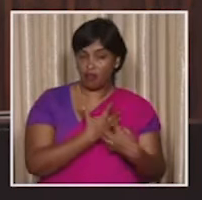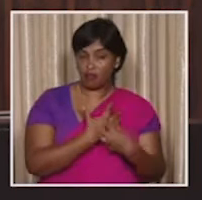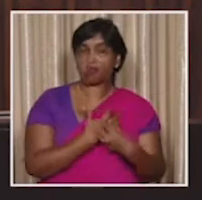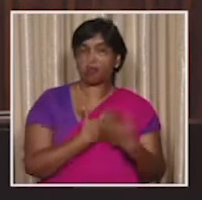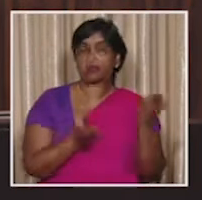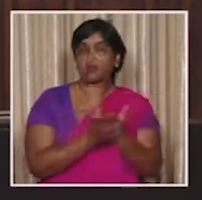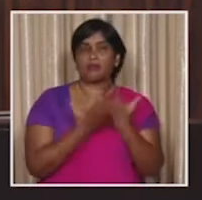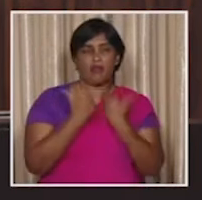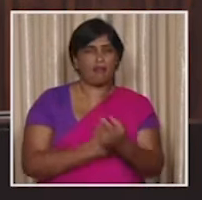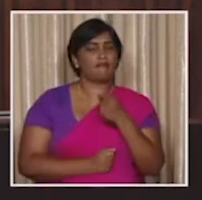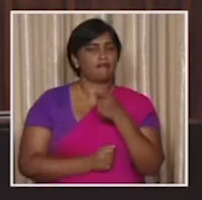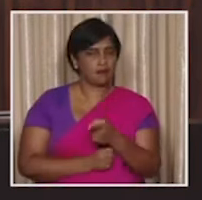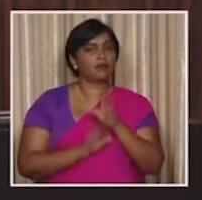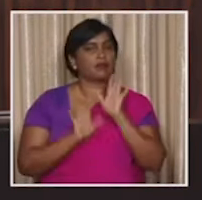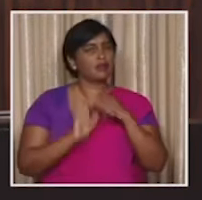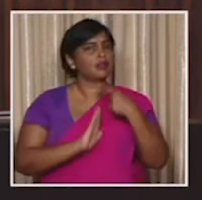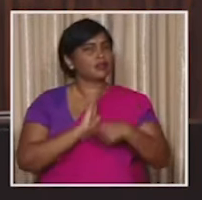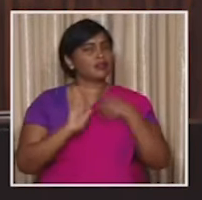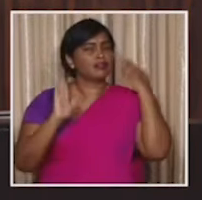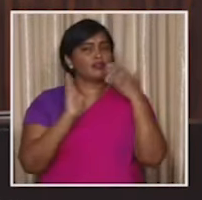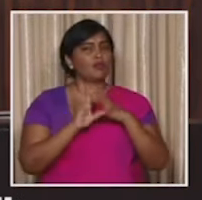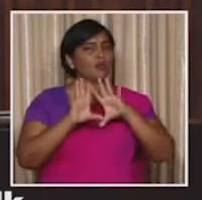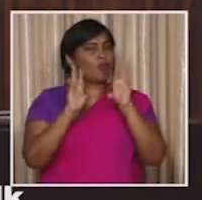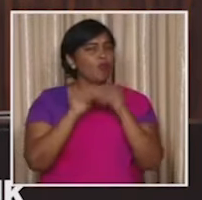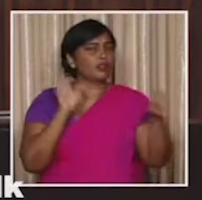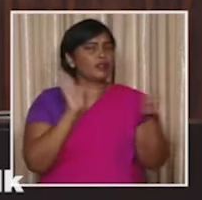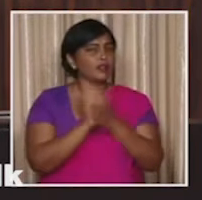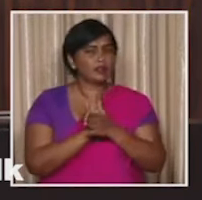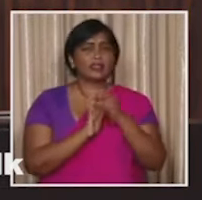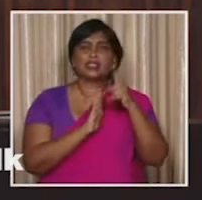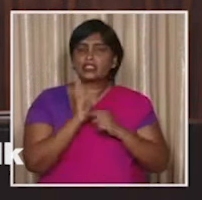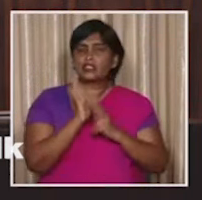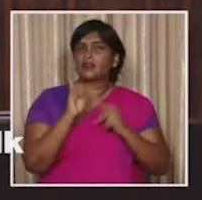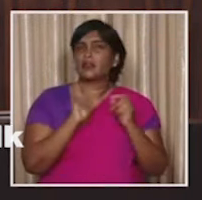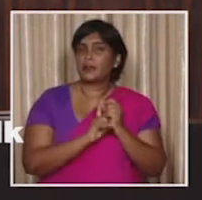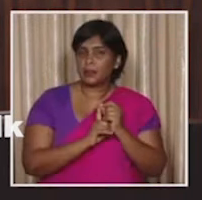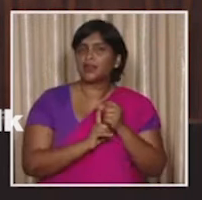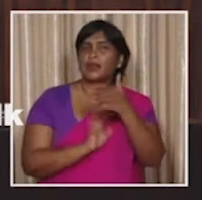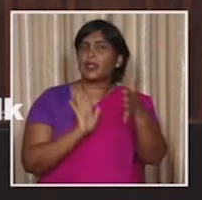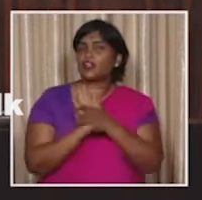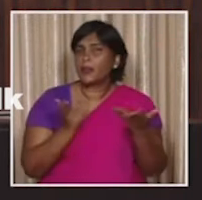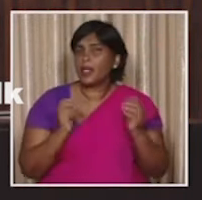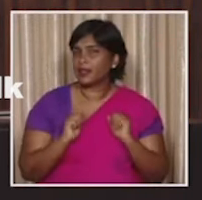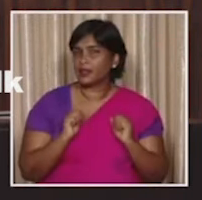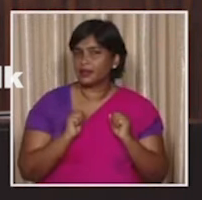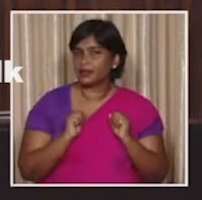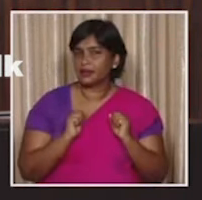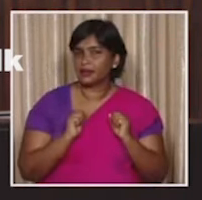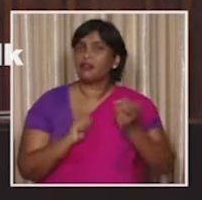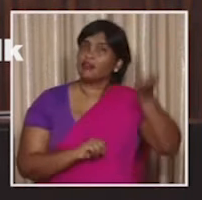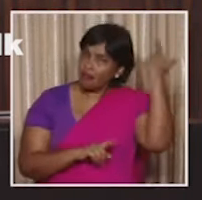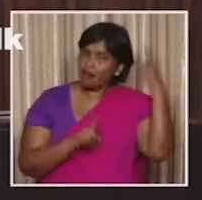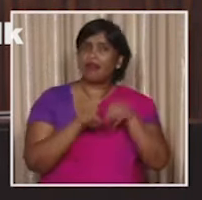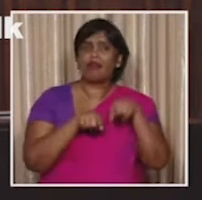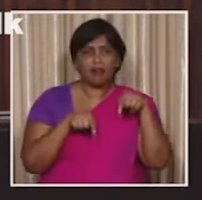තියෙන ඒ අය අතර. ඉතින් රට වෙනුවෙන් පොදු ගමකට එතු වෙන ජනතා විමුක්ති පෙරමුණටද බැරියයි? එදත් කර